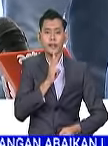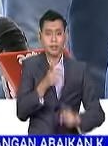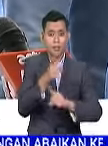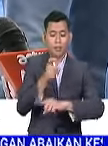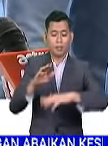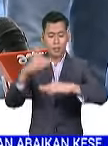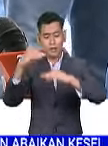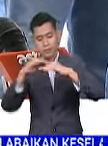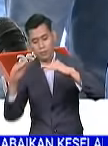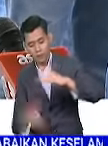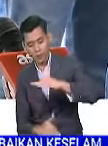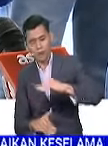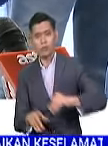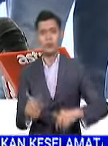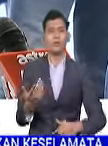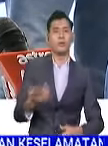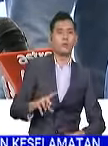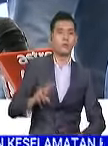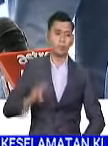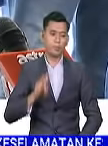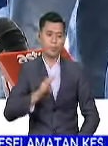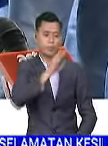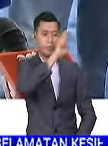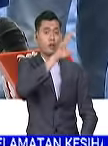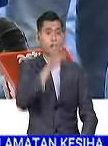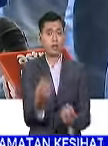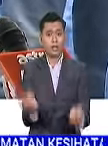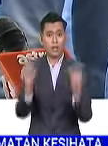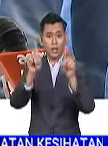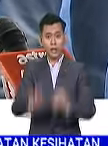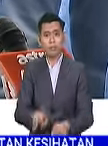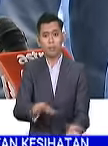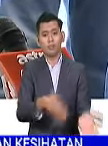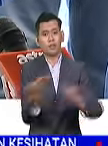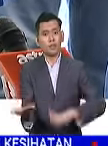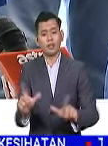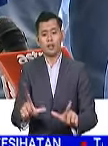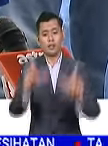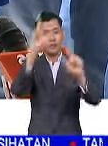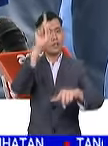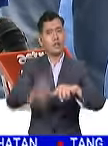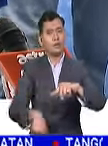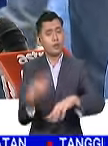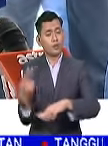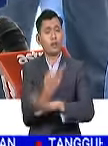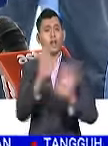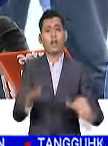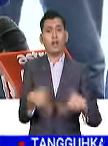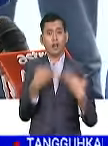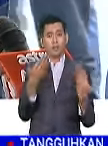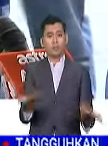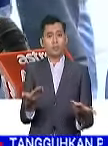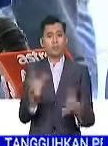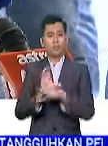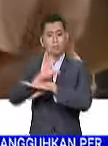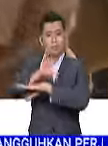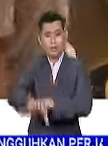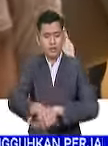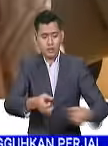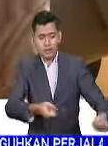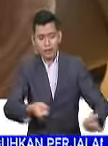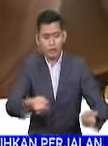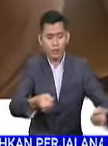Kalau lift rosak, kalau berlaku kematian, lift tak boleh digunakan. Bermakna terpaksa usung.